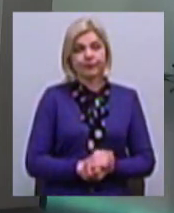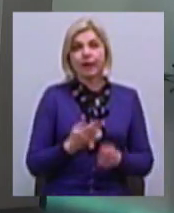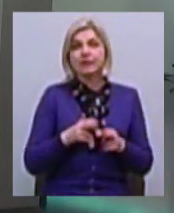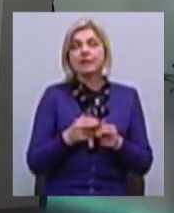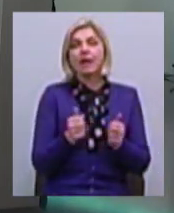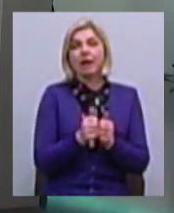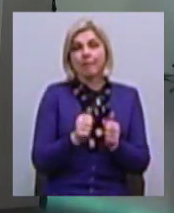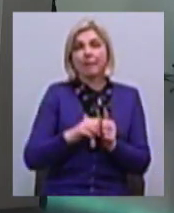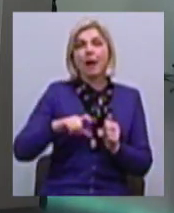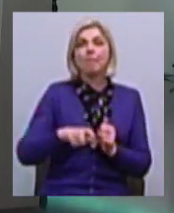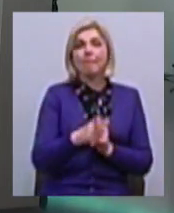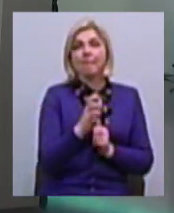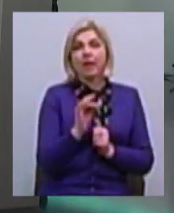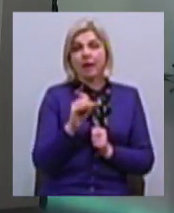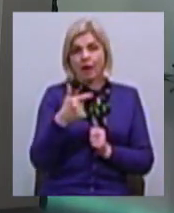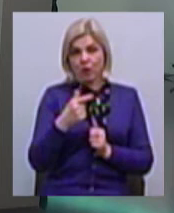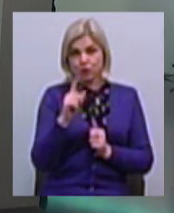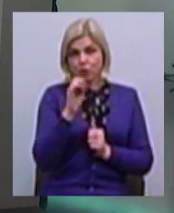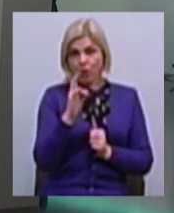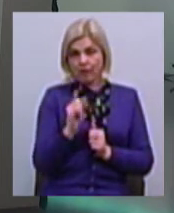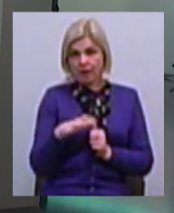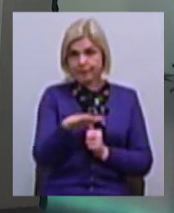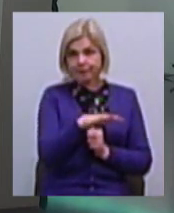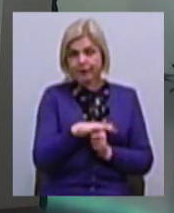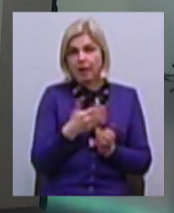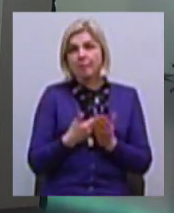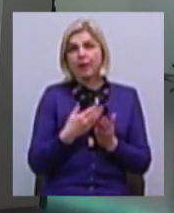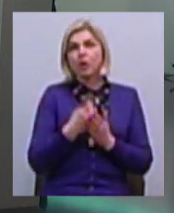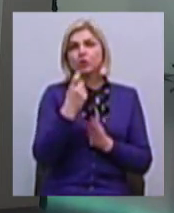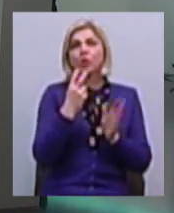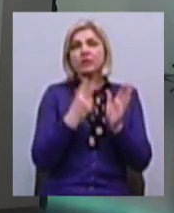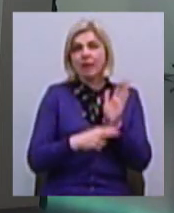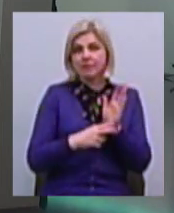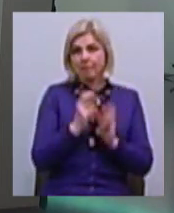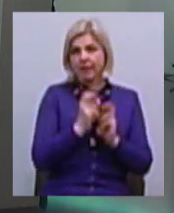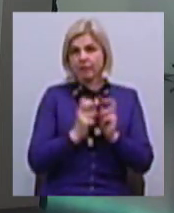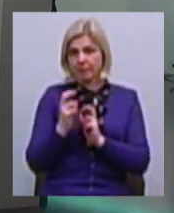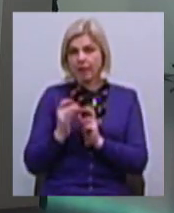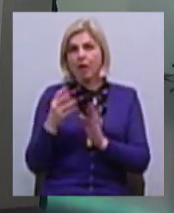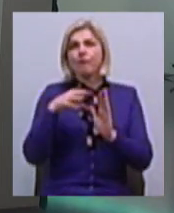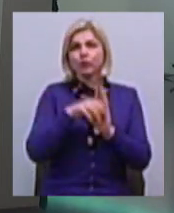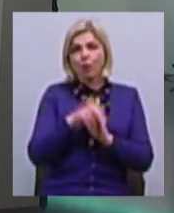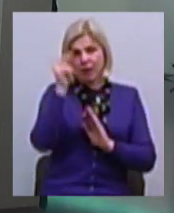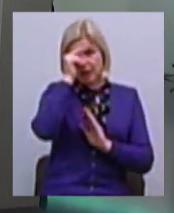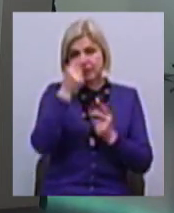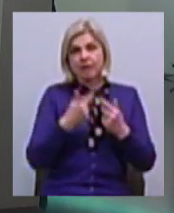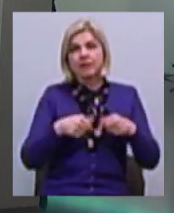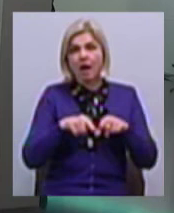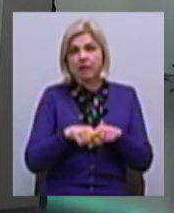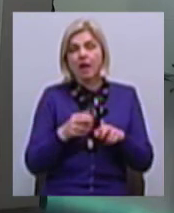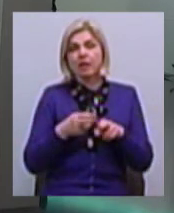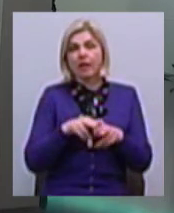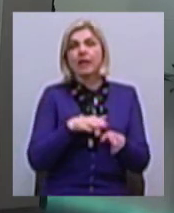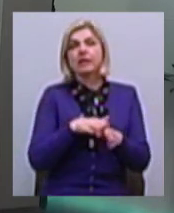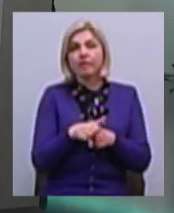зона. Прибережна в основному зона. Це близько 170 підприємств, в тому числі і навчальні заклади і так далі, які